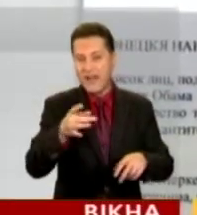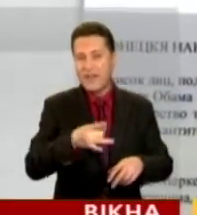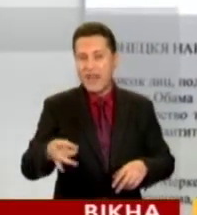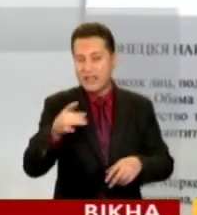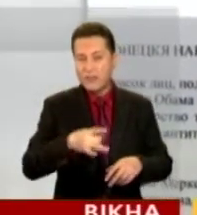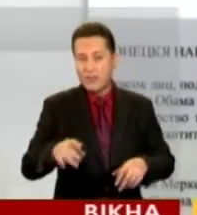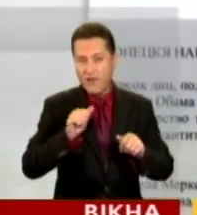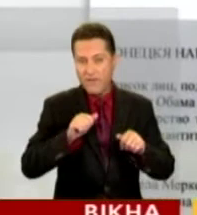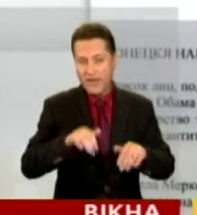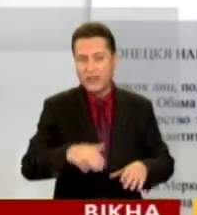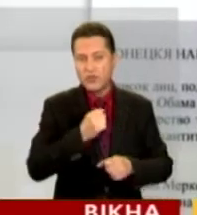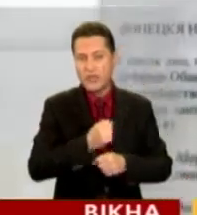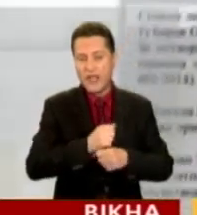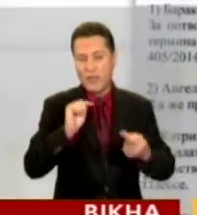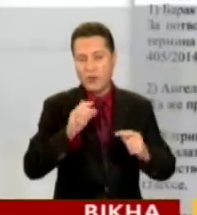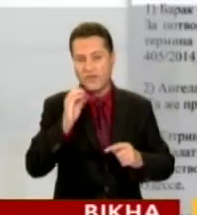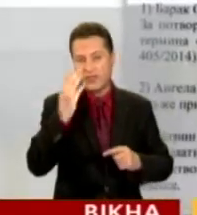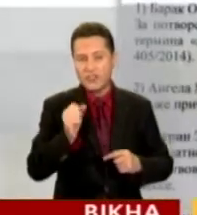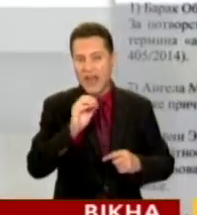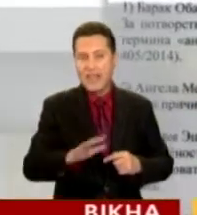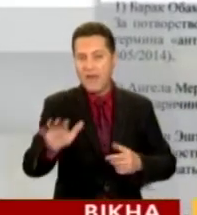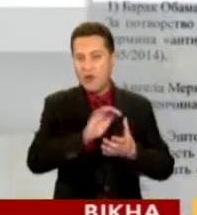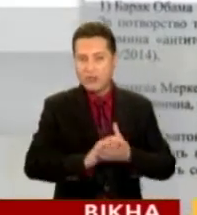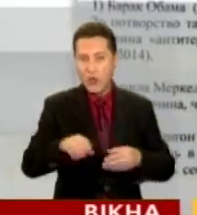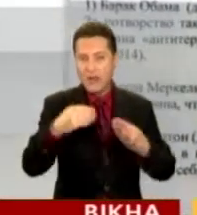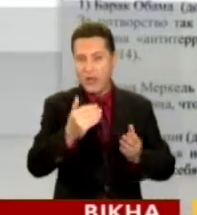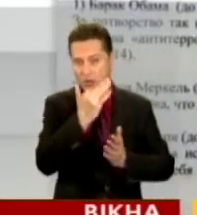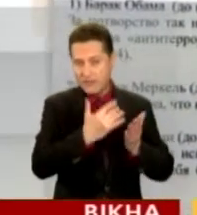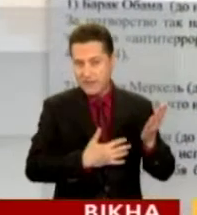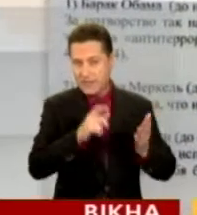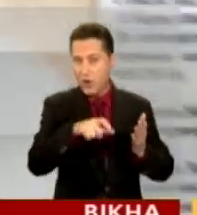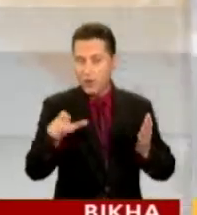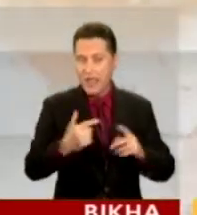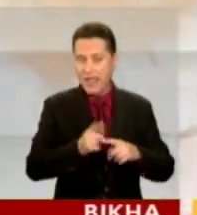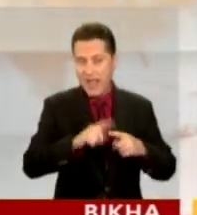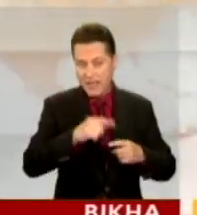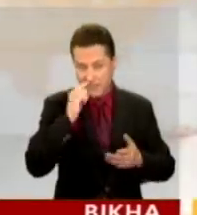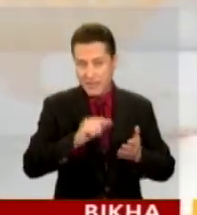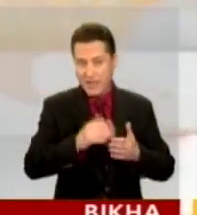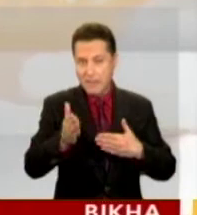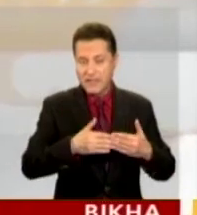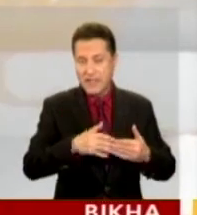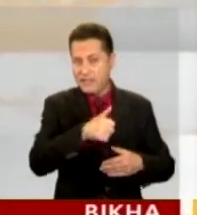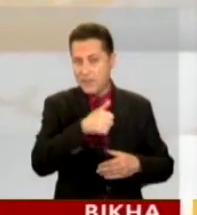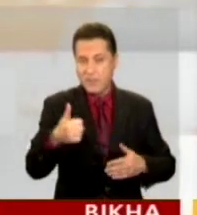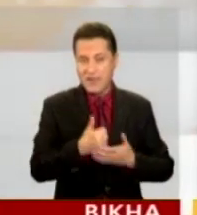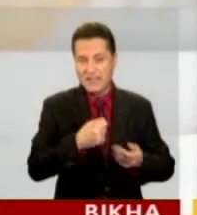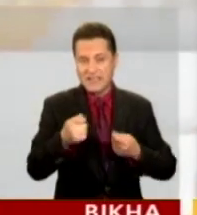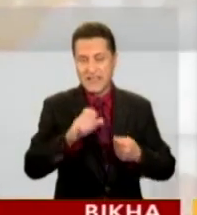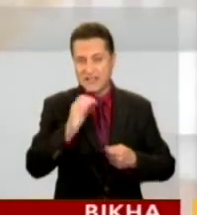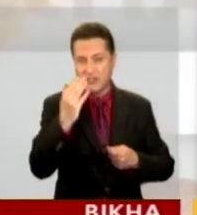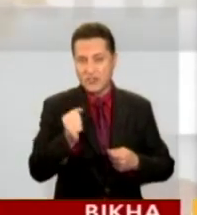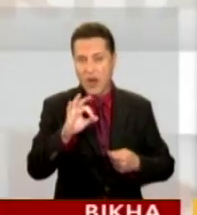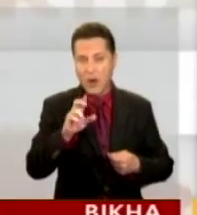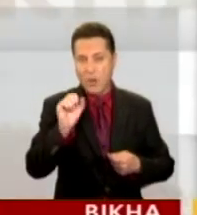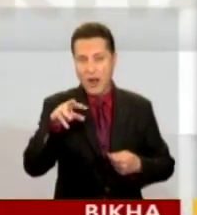вирішує діяти проти США та Євросоюзу. Вони ще подають список людей, які підпадають під ці санкції. Перший у ньому президент США Барак Обама,